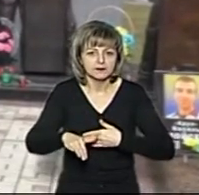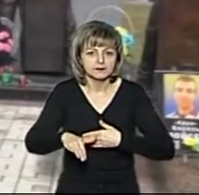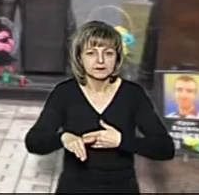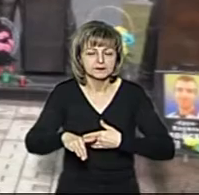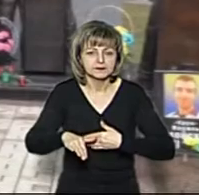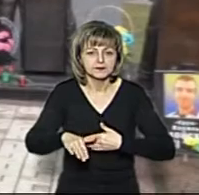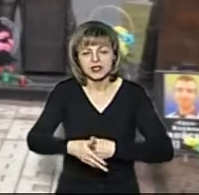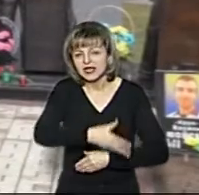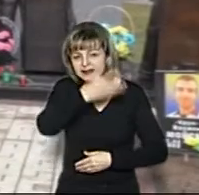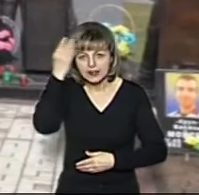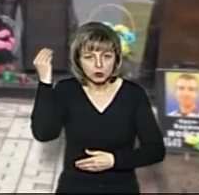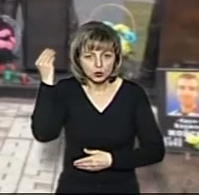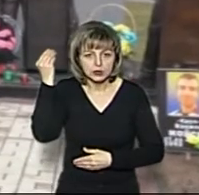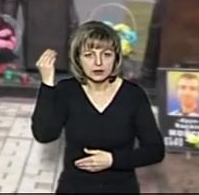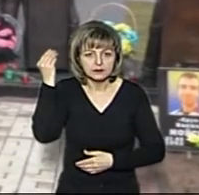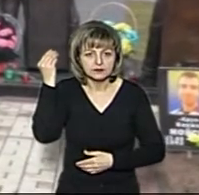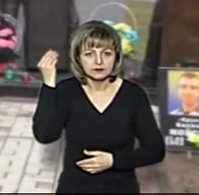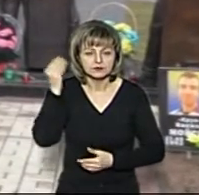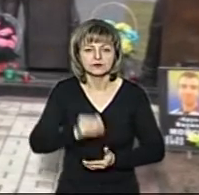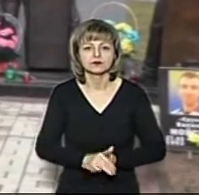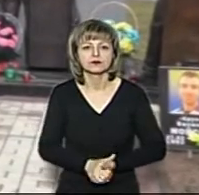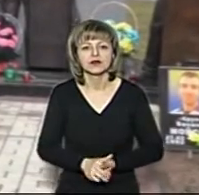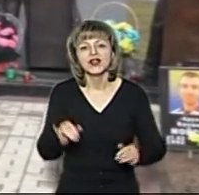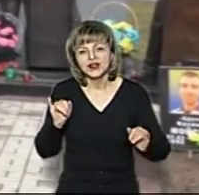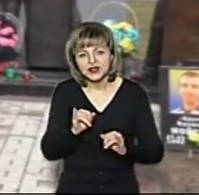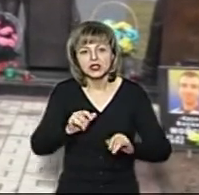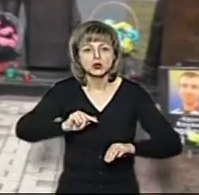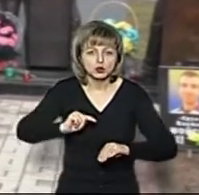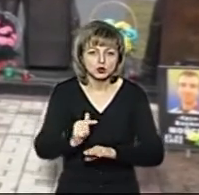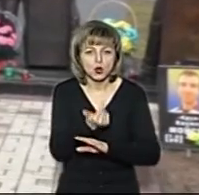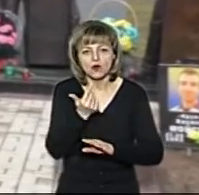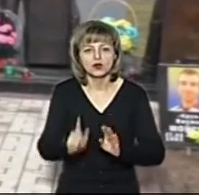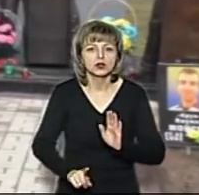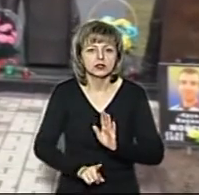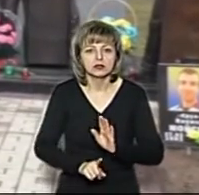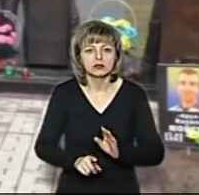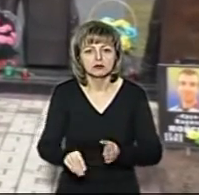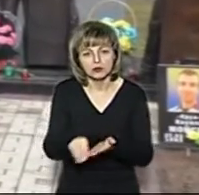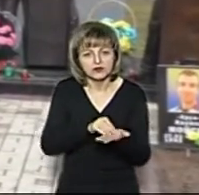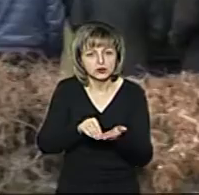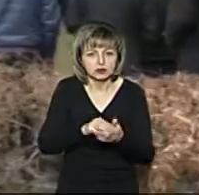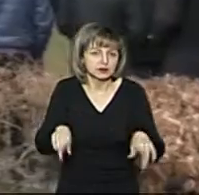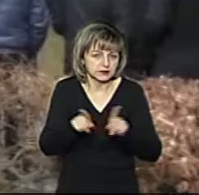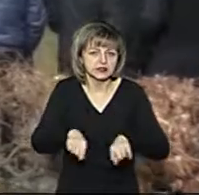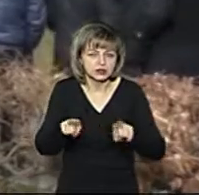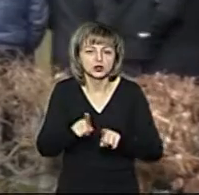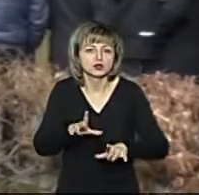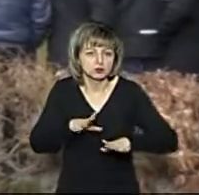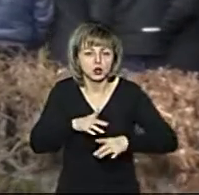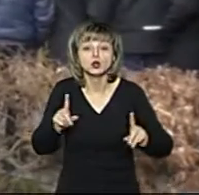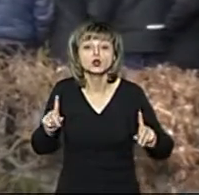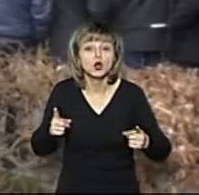кажучи, забули. І знову наступаємо на ті самі граблі.